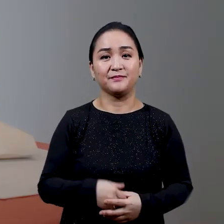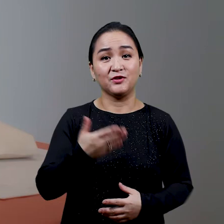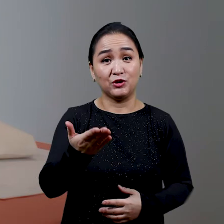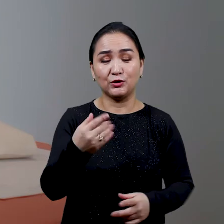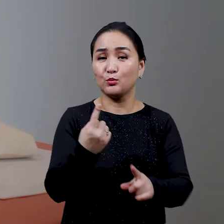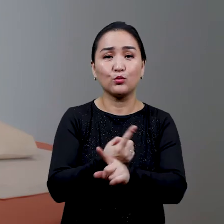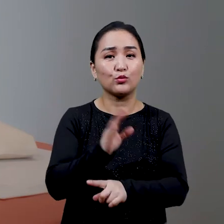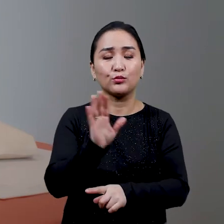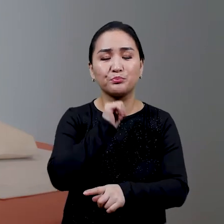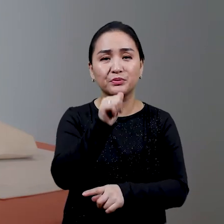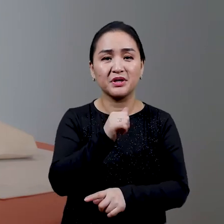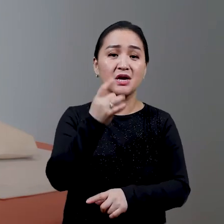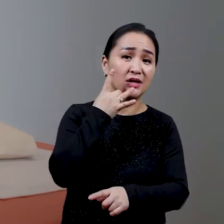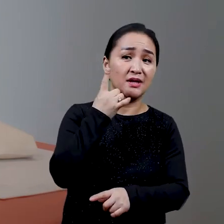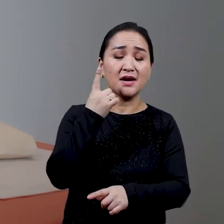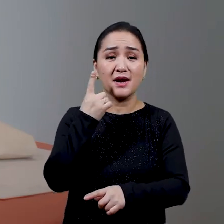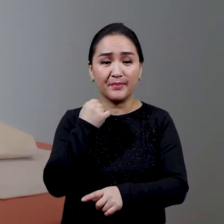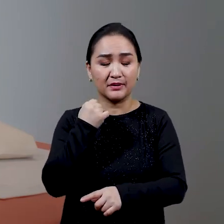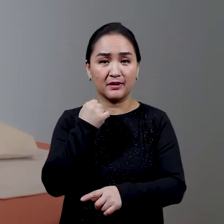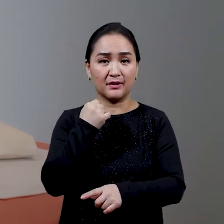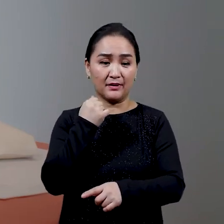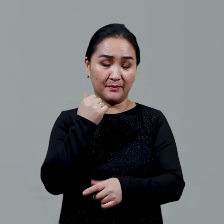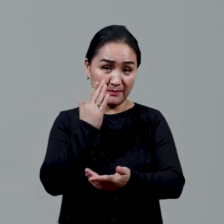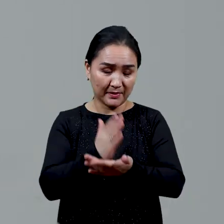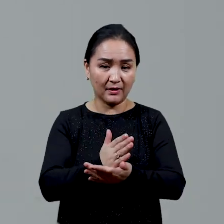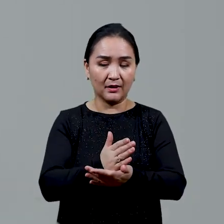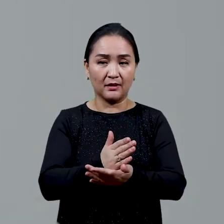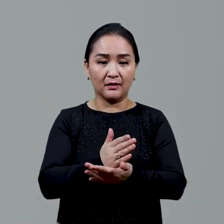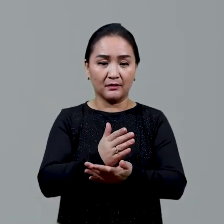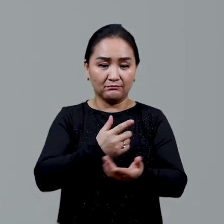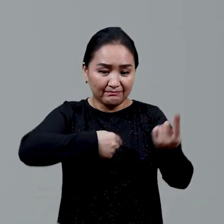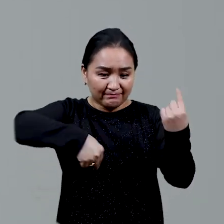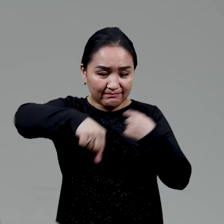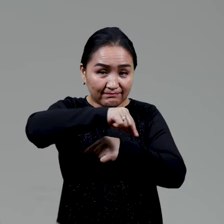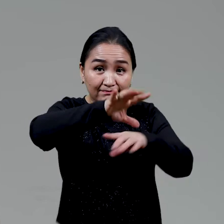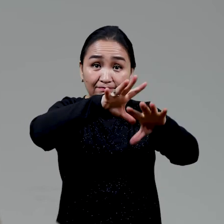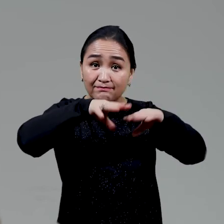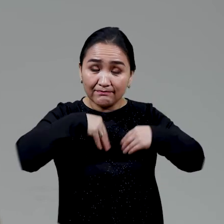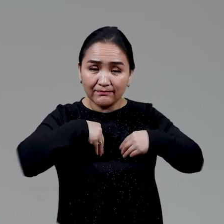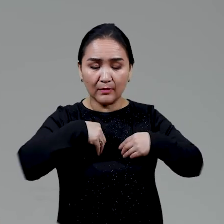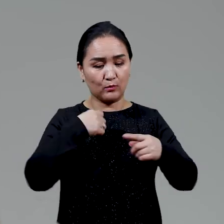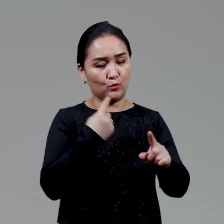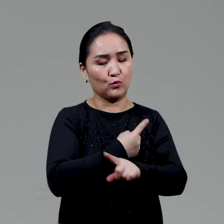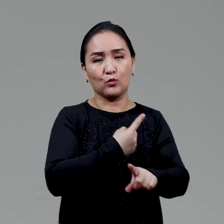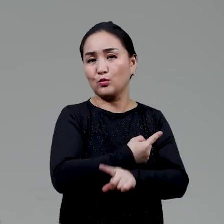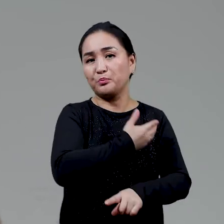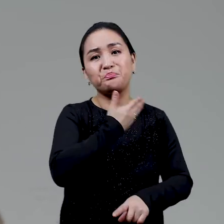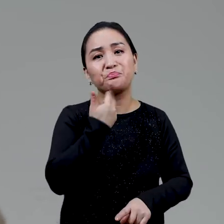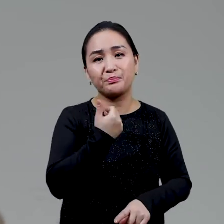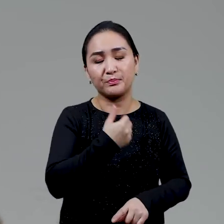Мэдээж чиний буруу биш тэг эмгэгтэй ч байсан, эрэгтэй ч байсан ийм байдалд ямар нэг байдлаар орсон хүн бол ямар ч буруу